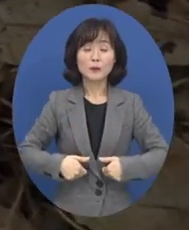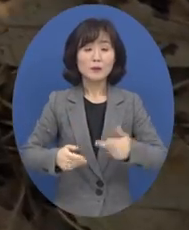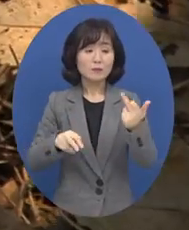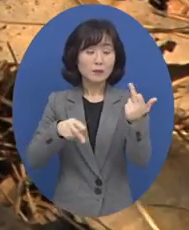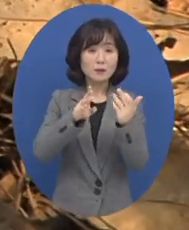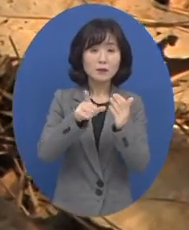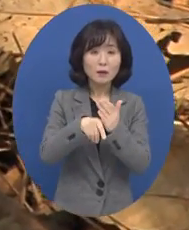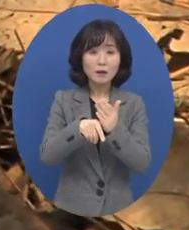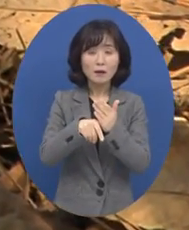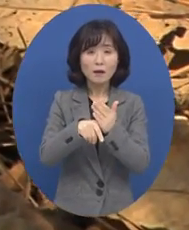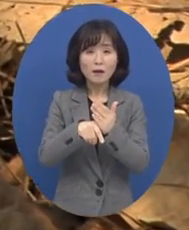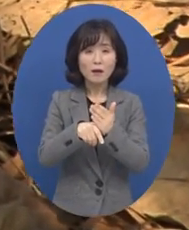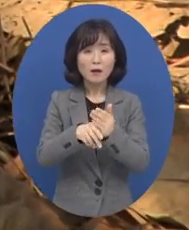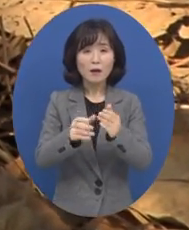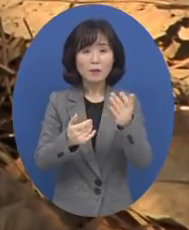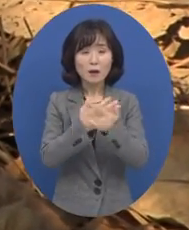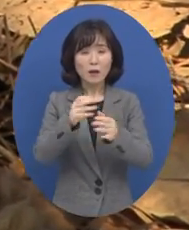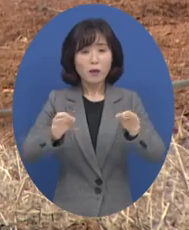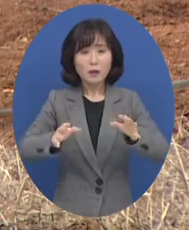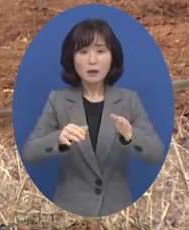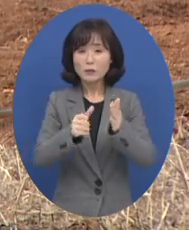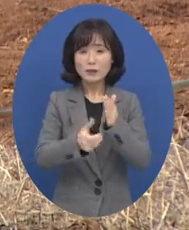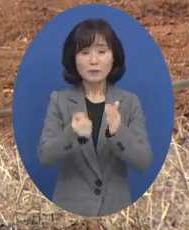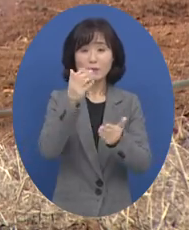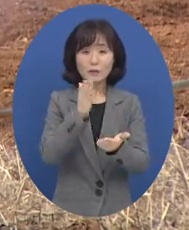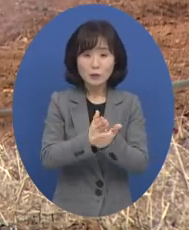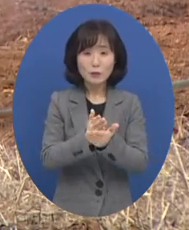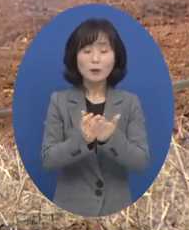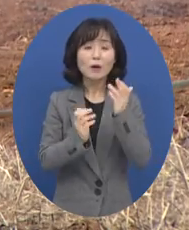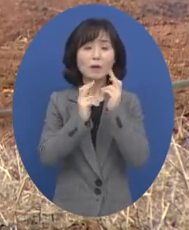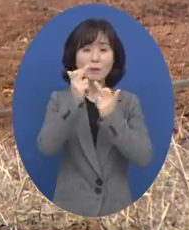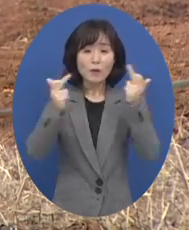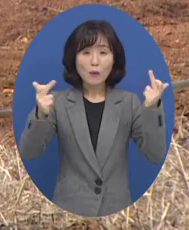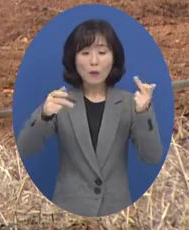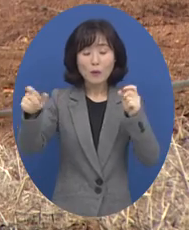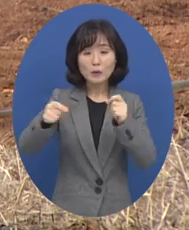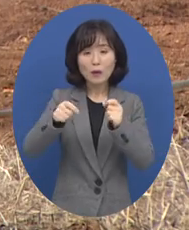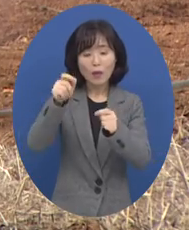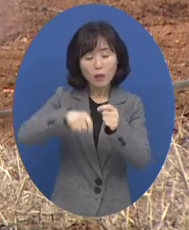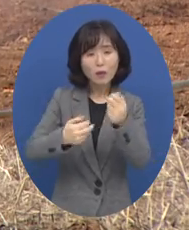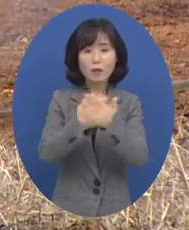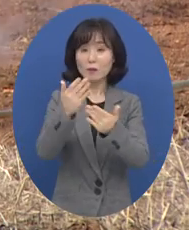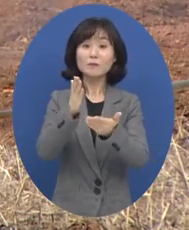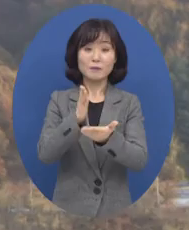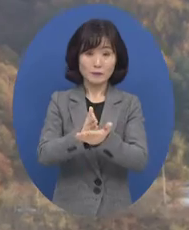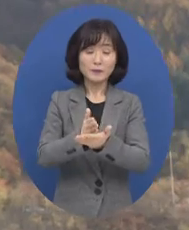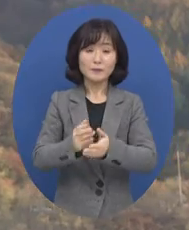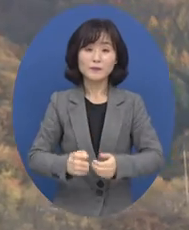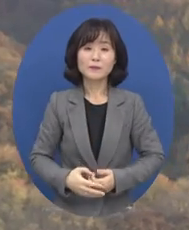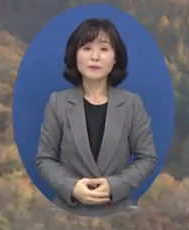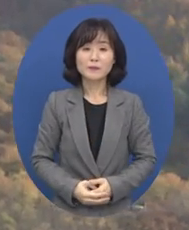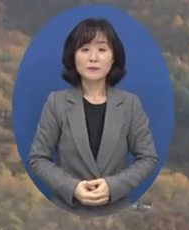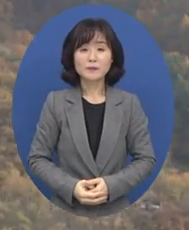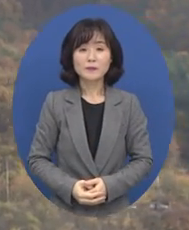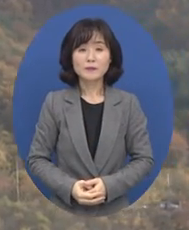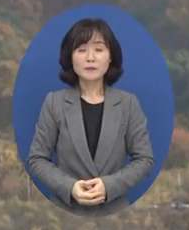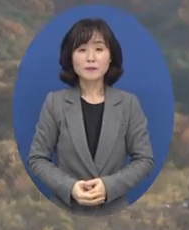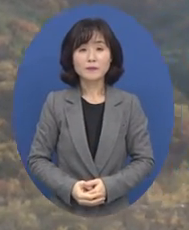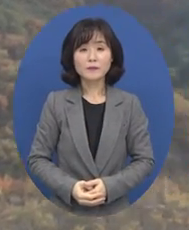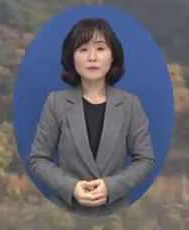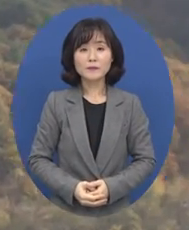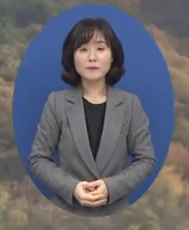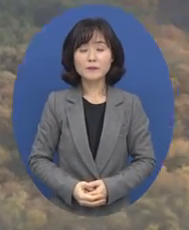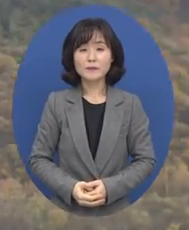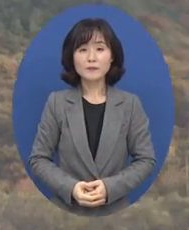등산 시에는 인화 물질을 소지하지 않고 살림 인접 지역에서는 소각을 삼가야 합니다 경기 줄